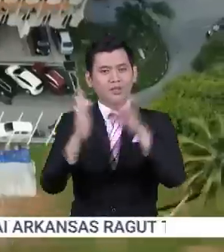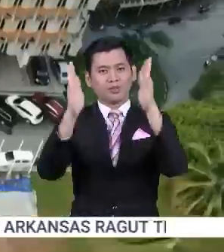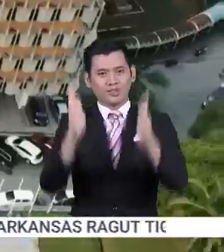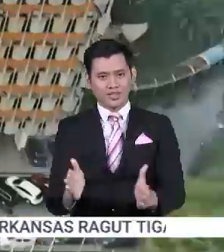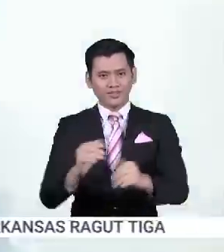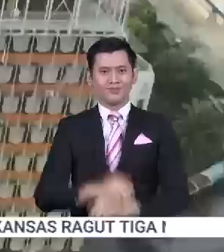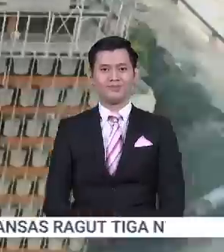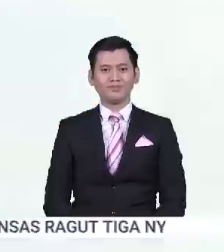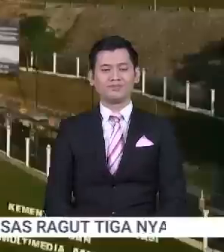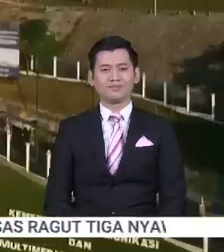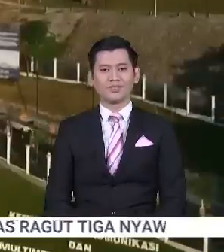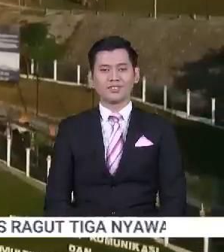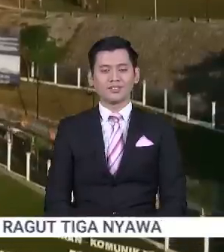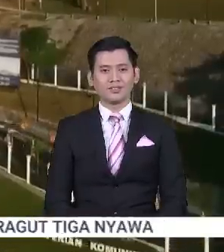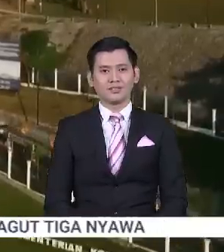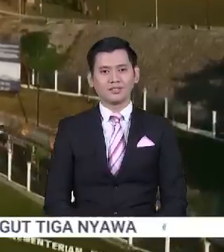RTM.